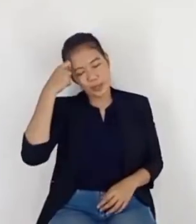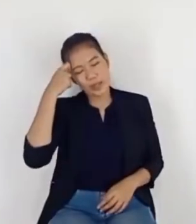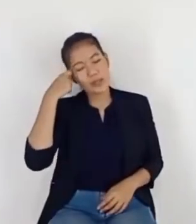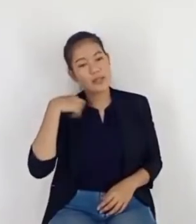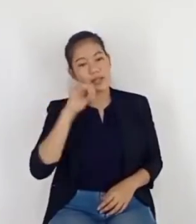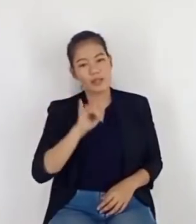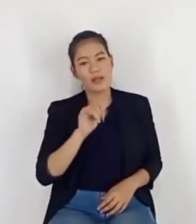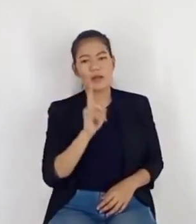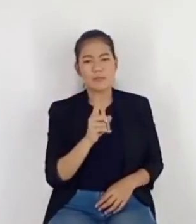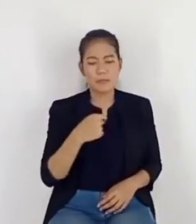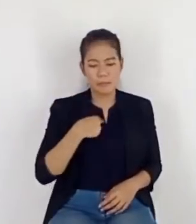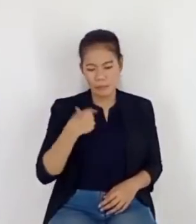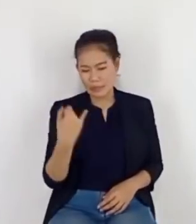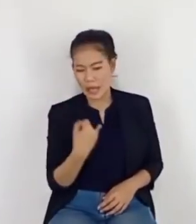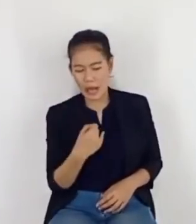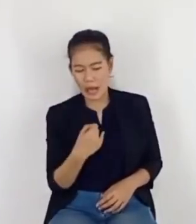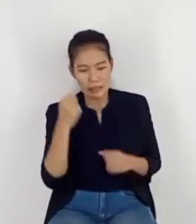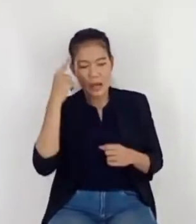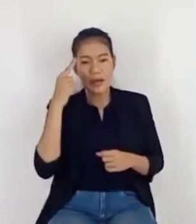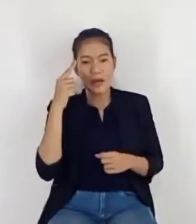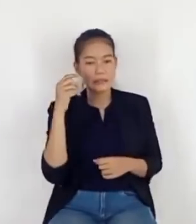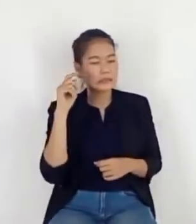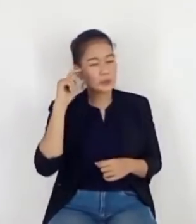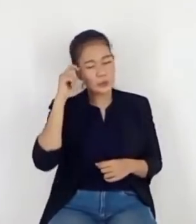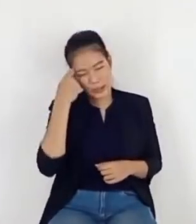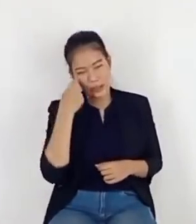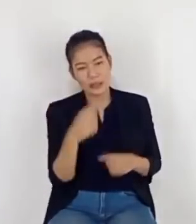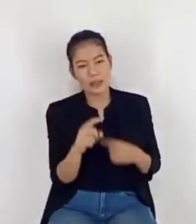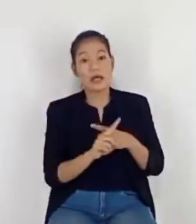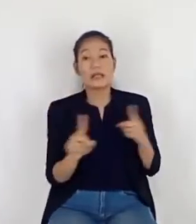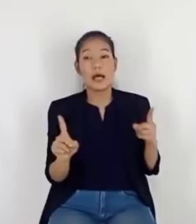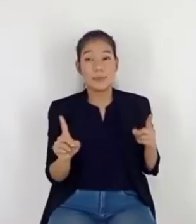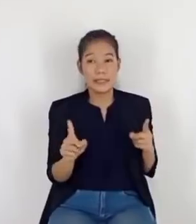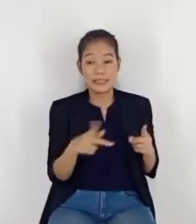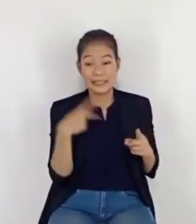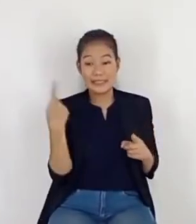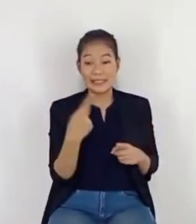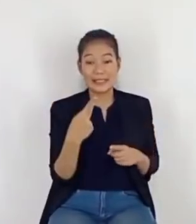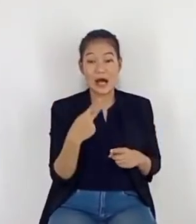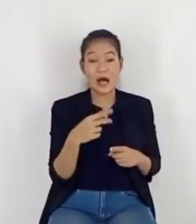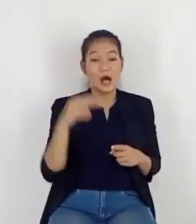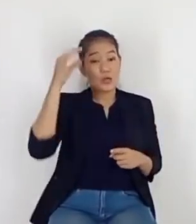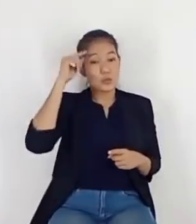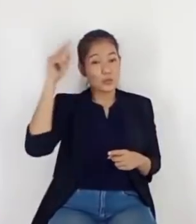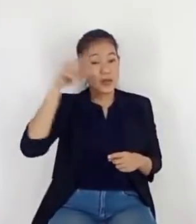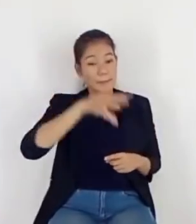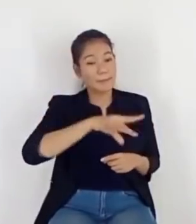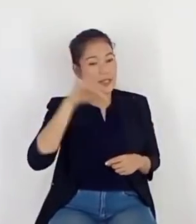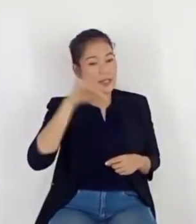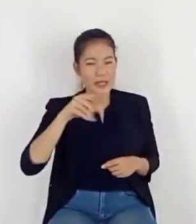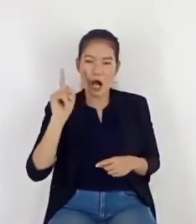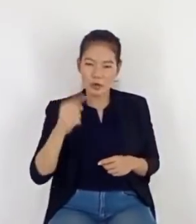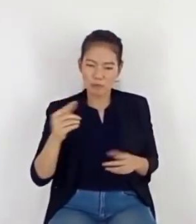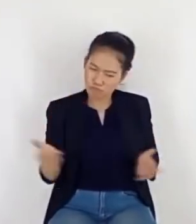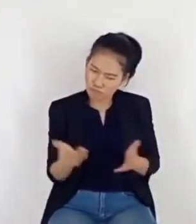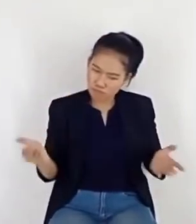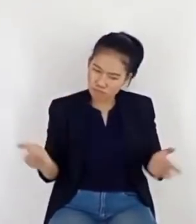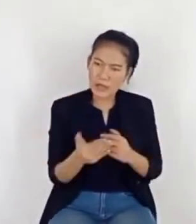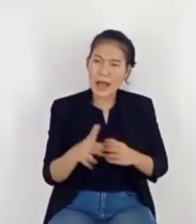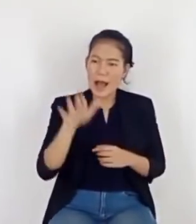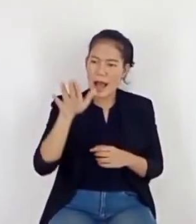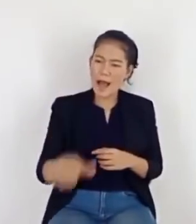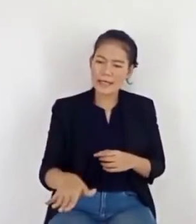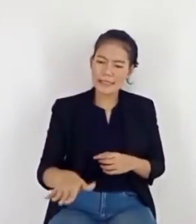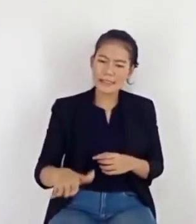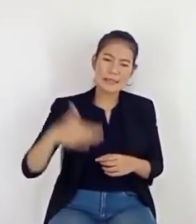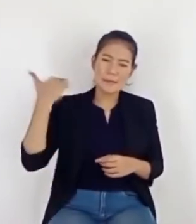untuk menyesali dosa. Tapi kita yang diutus Tuhan dorong itu. Anak kecil, anak